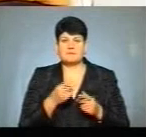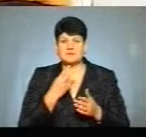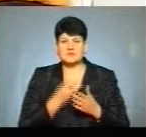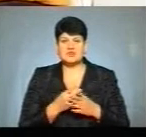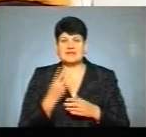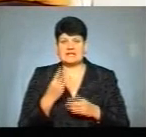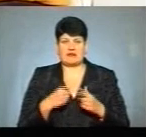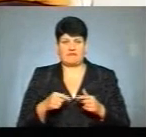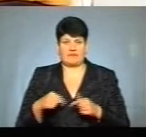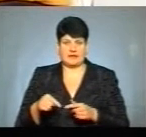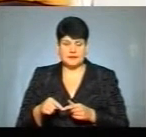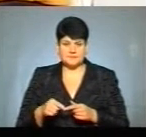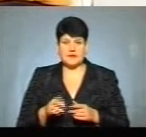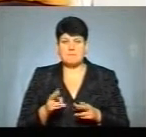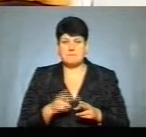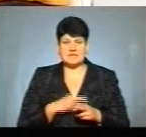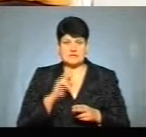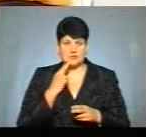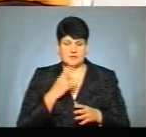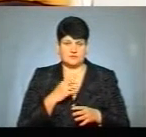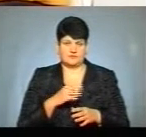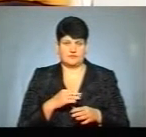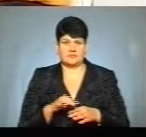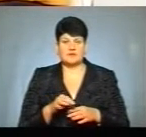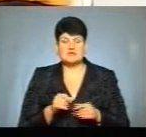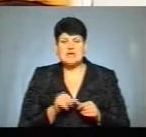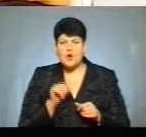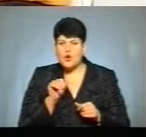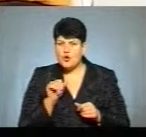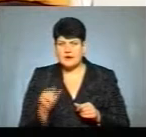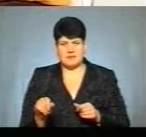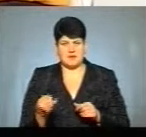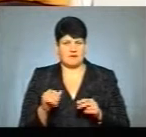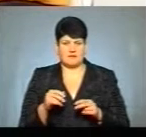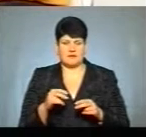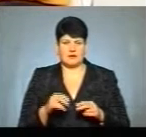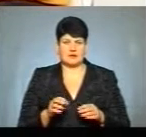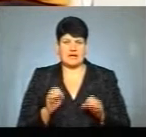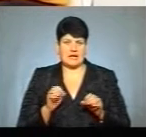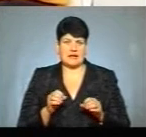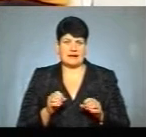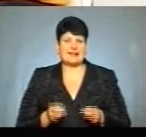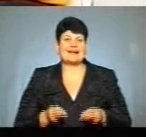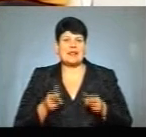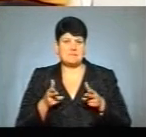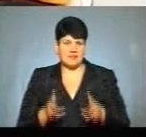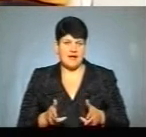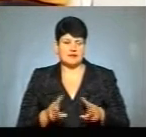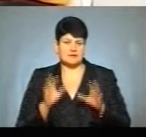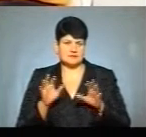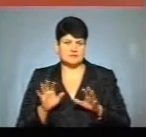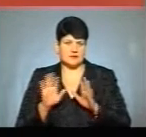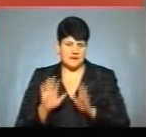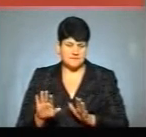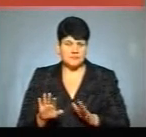сексуального насильства. Тому що факт сексуального насильства виведений в окрему кримінальну статтю. Все ж таки, як говорити про домашнє